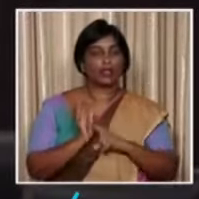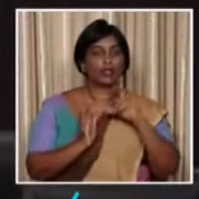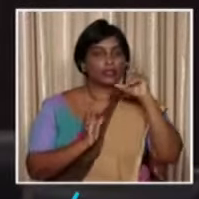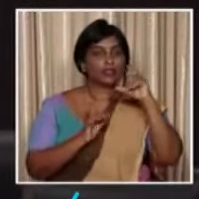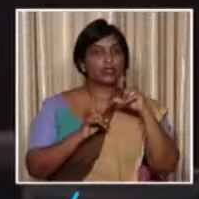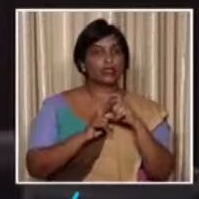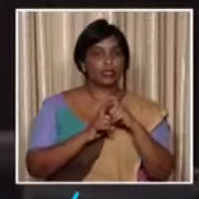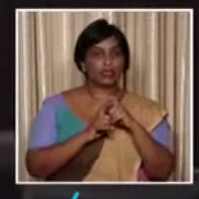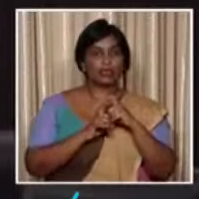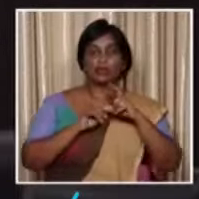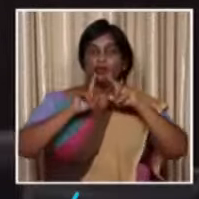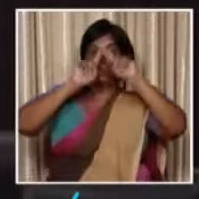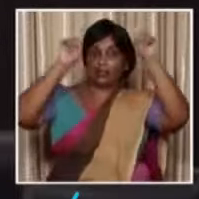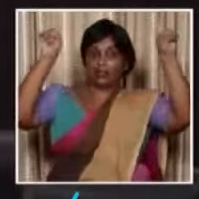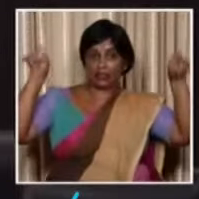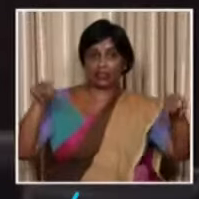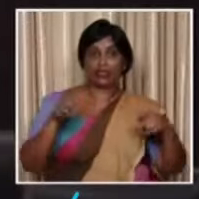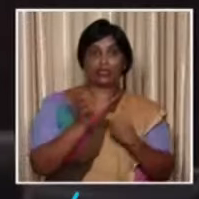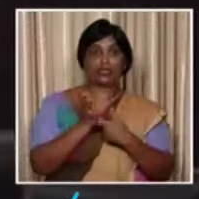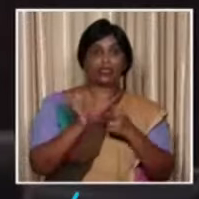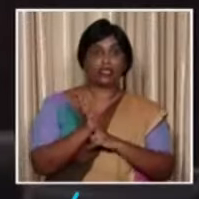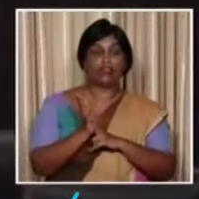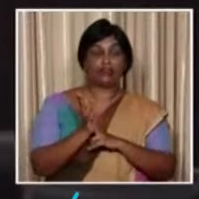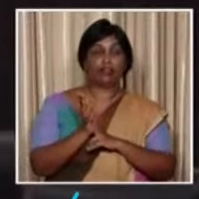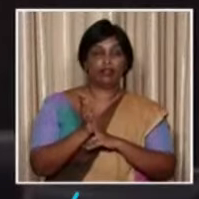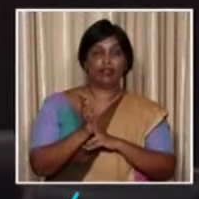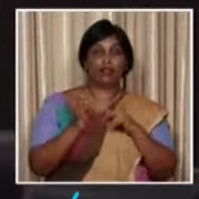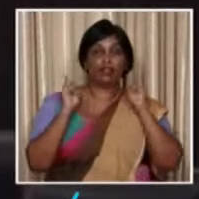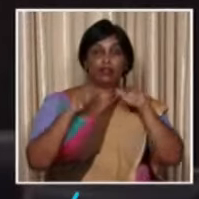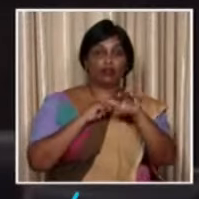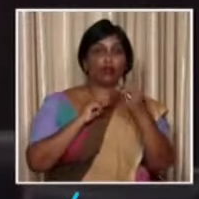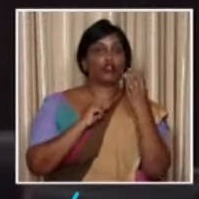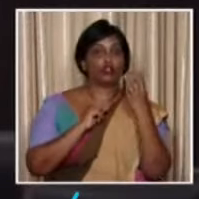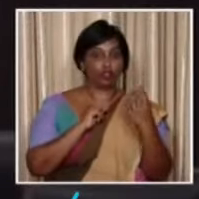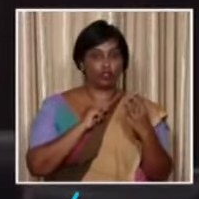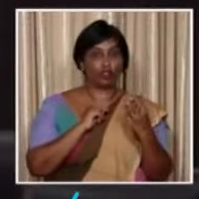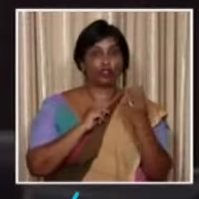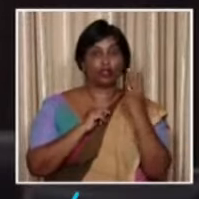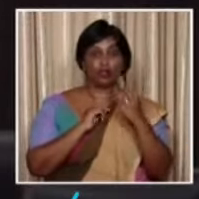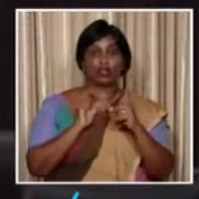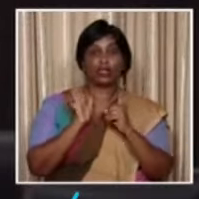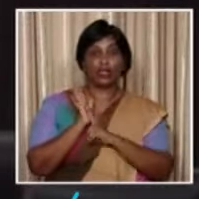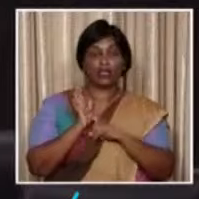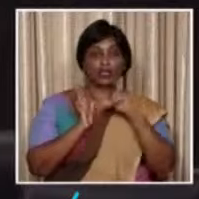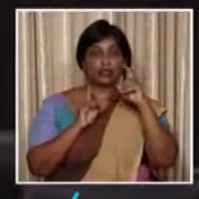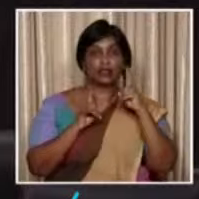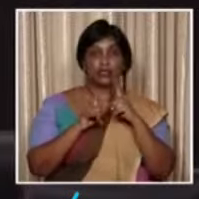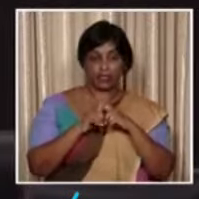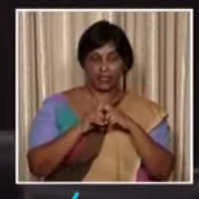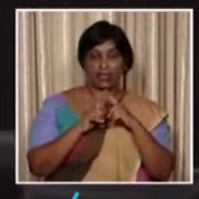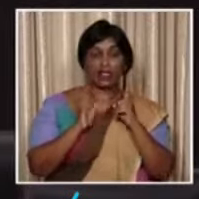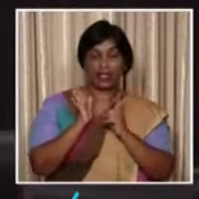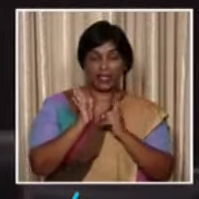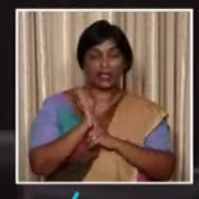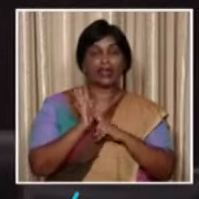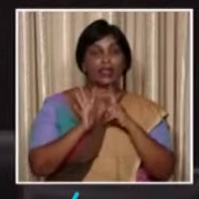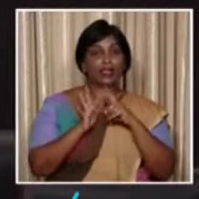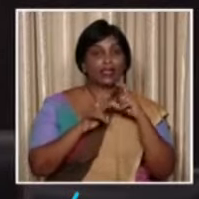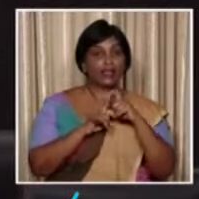screen ක්‍රීඩාංගන තුනකට මේ ක්‍රීඩාංගන තුනේ LCD screen LED screen